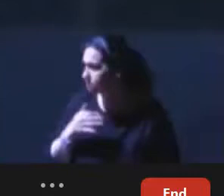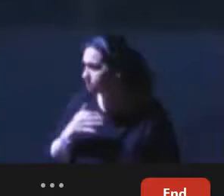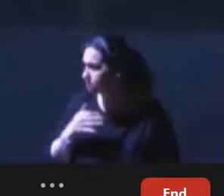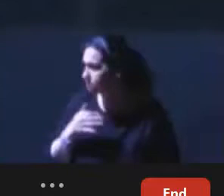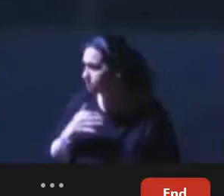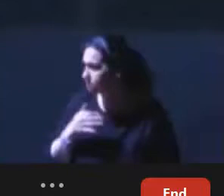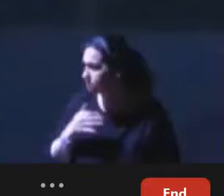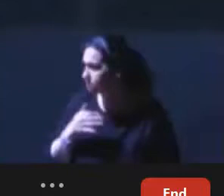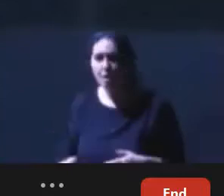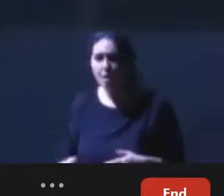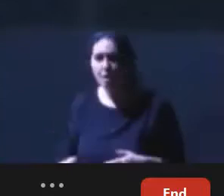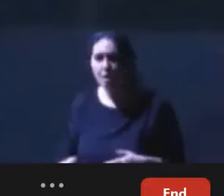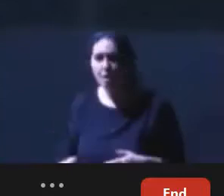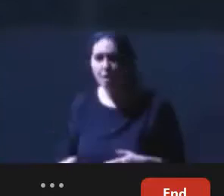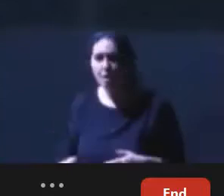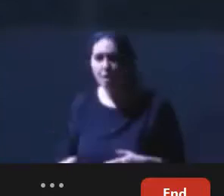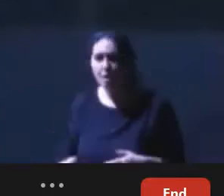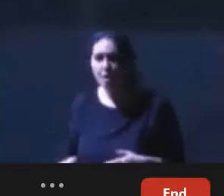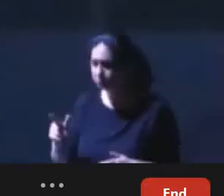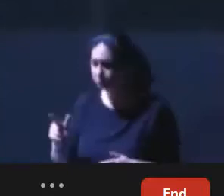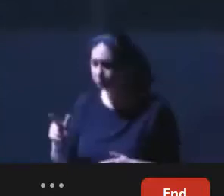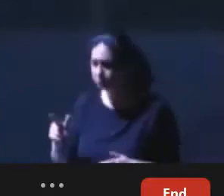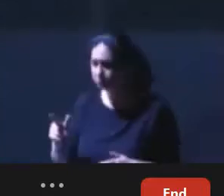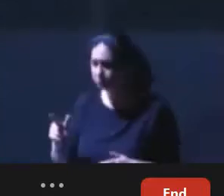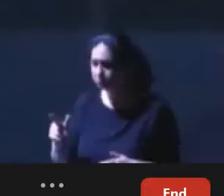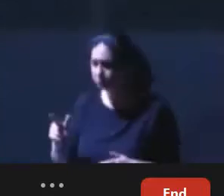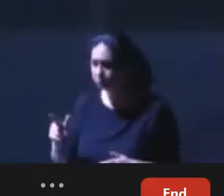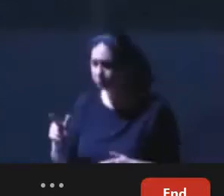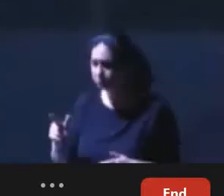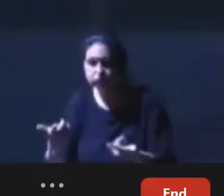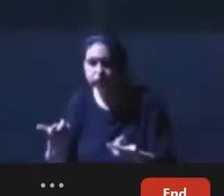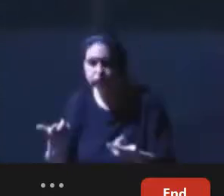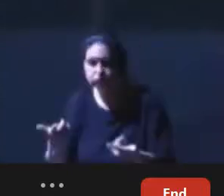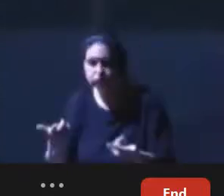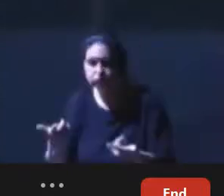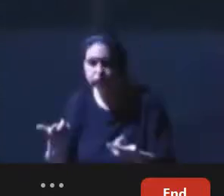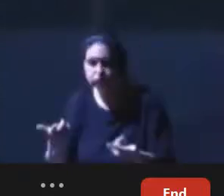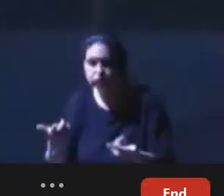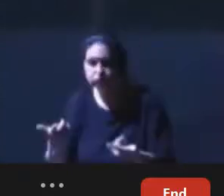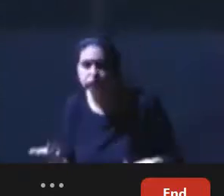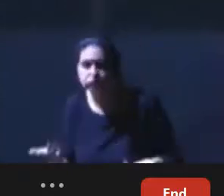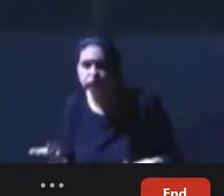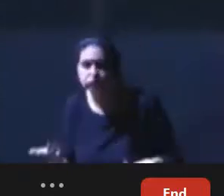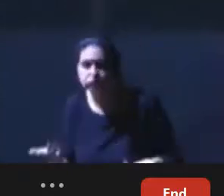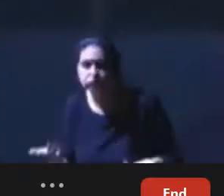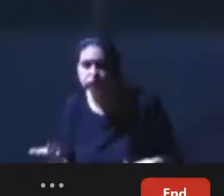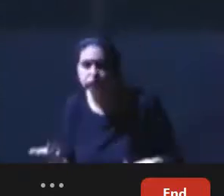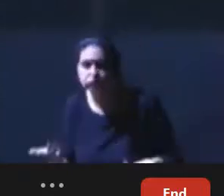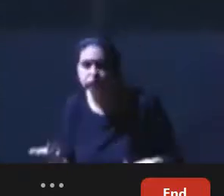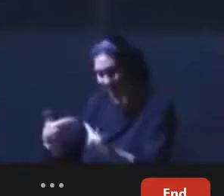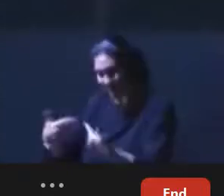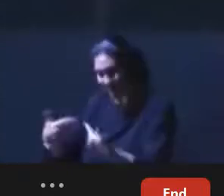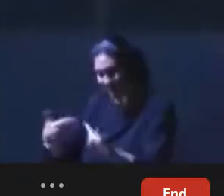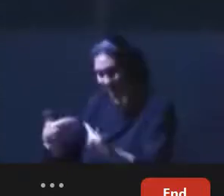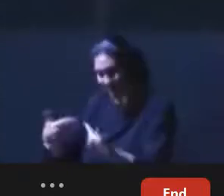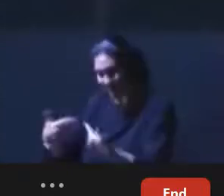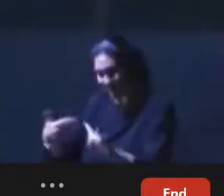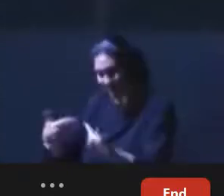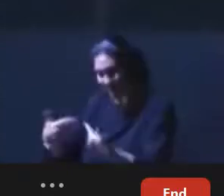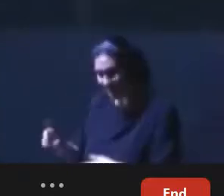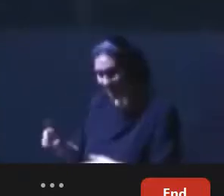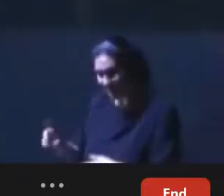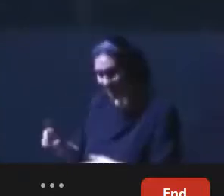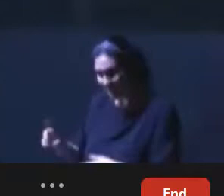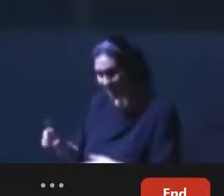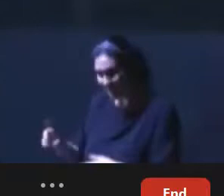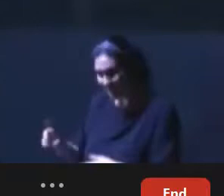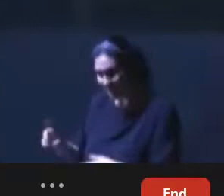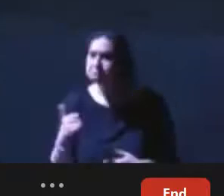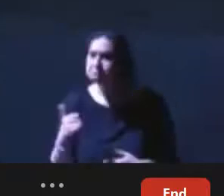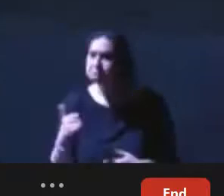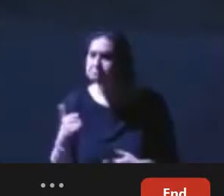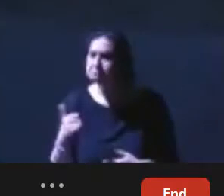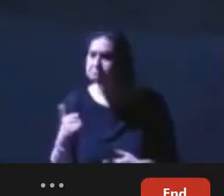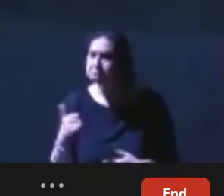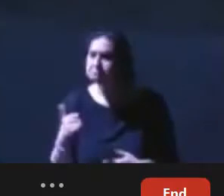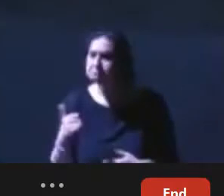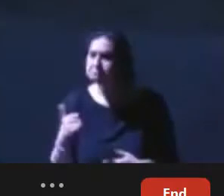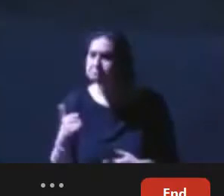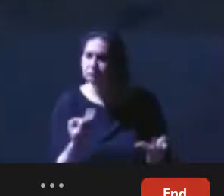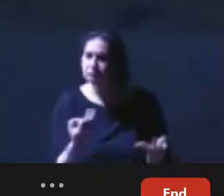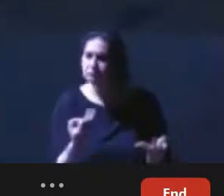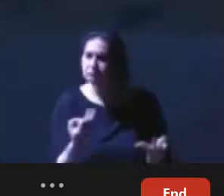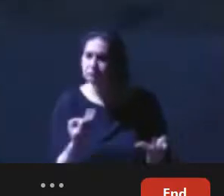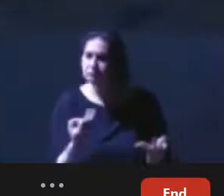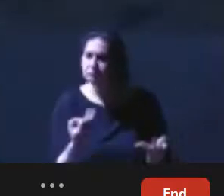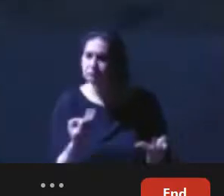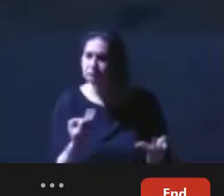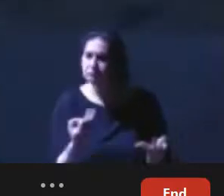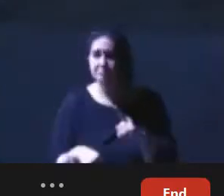tuyệt, rất là lớn. Thế như là tôi muốn nói là cái gì, nước hoa nó đóng một cái vai trò rất là quan trọng. Vậy thì nó liên quan gì đến chúng ta, liên quan kể